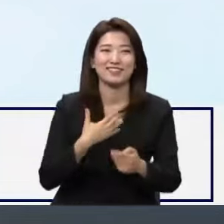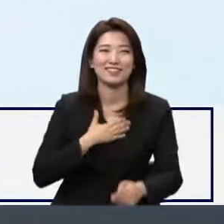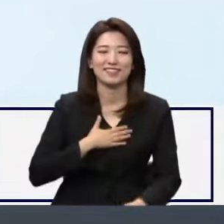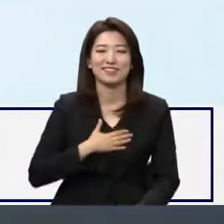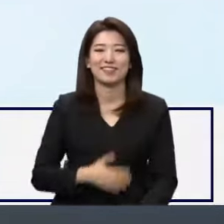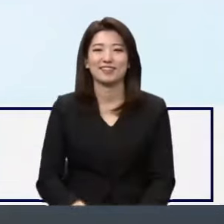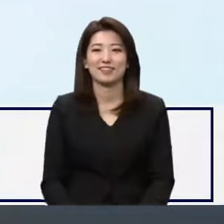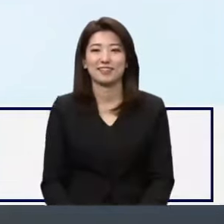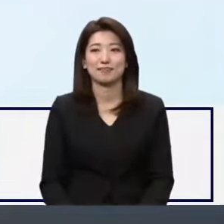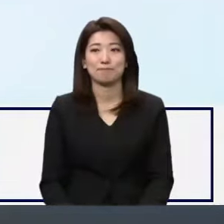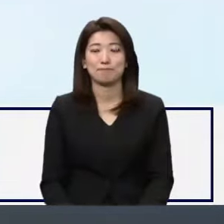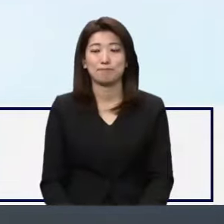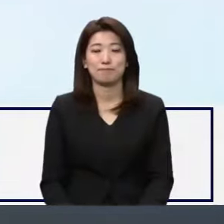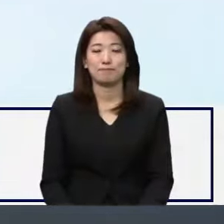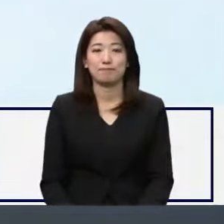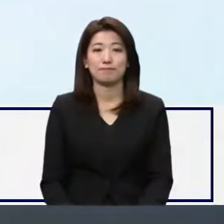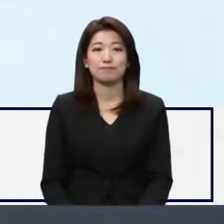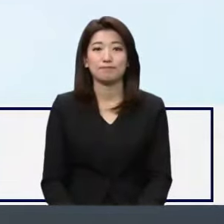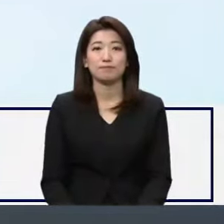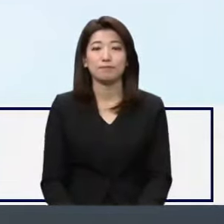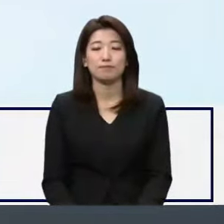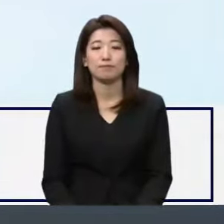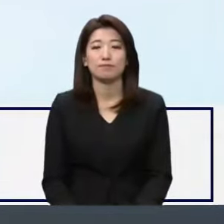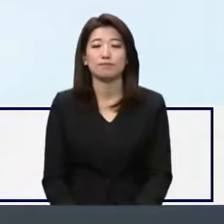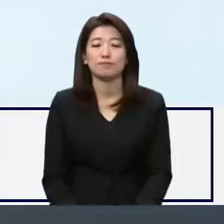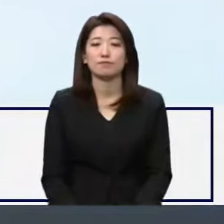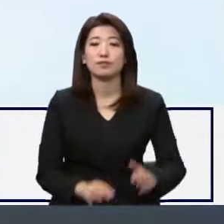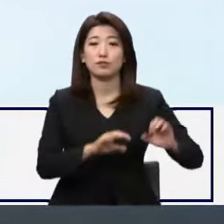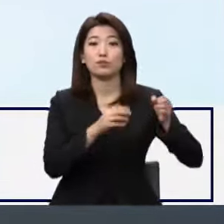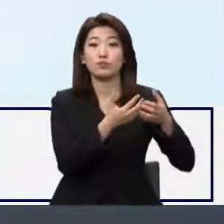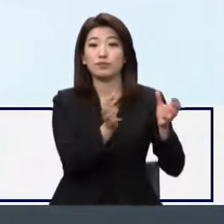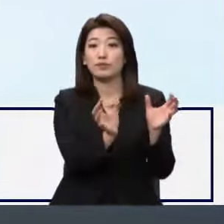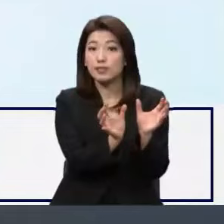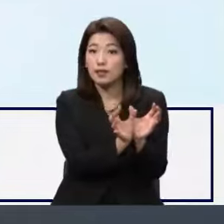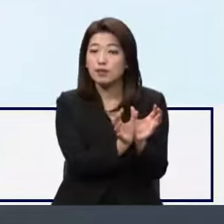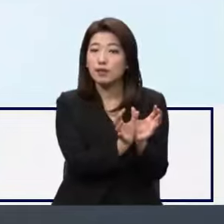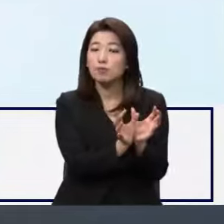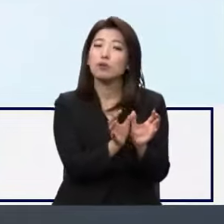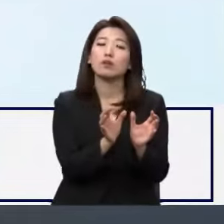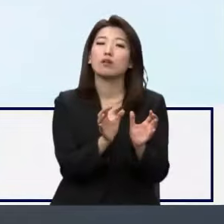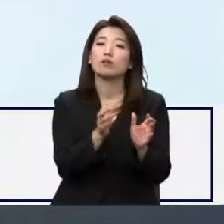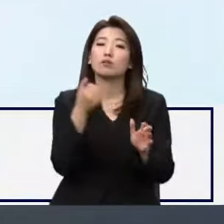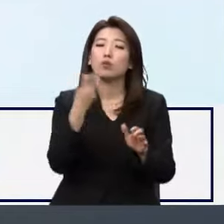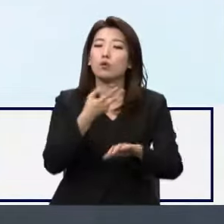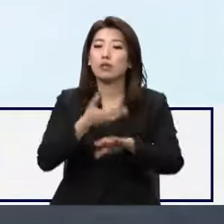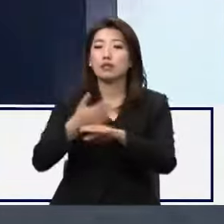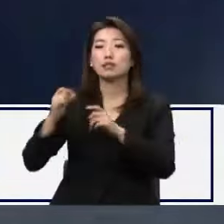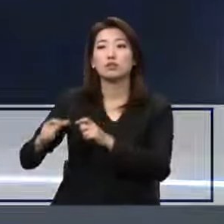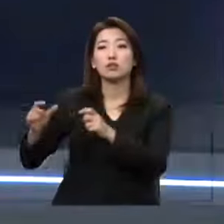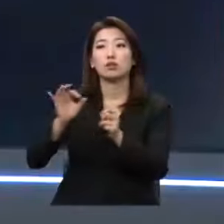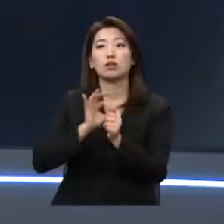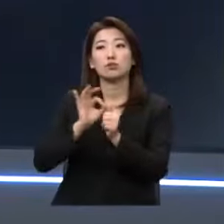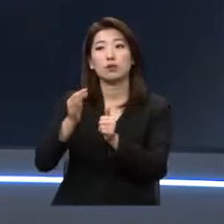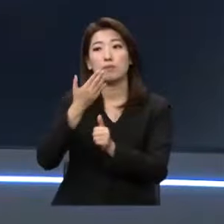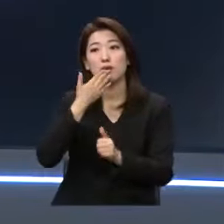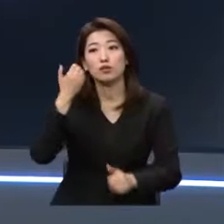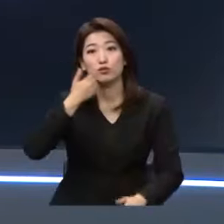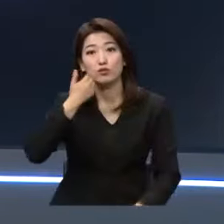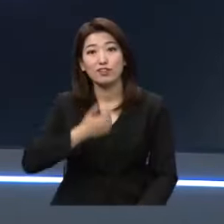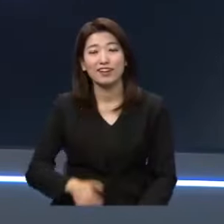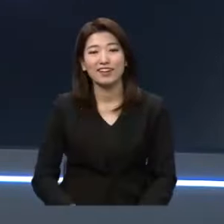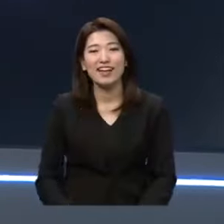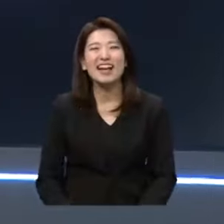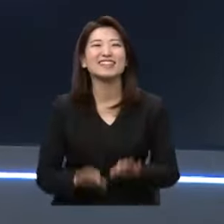힘에 지금 선수가 굉장히 다른 중진들 얘기입니다 그럼 이제 국민의 다른 중진들 누가 있는지 좀 같이 볼까요네 지금